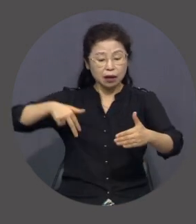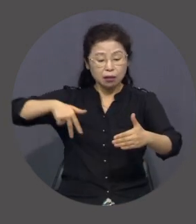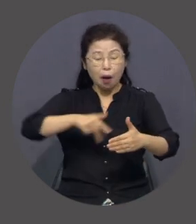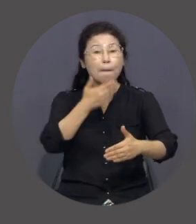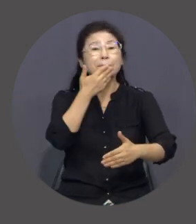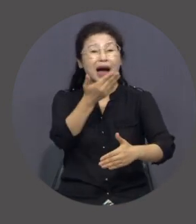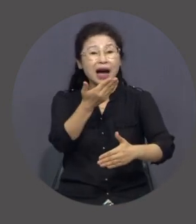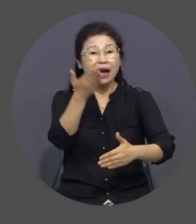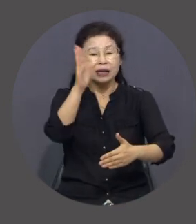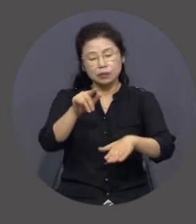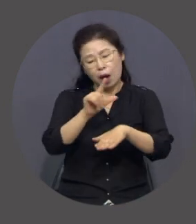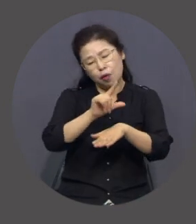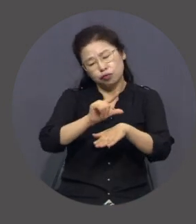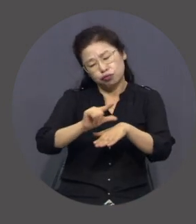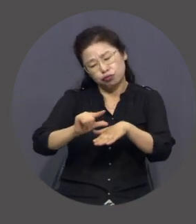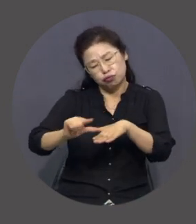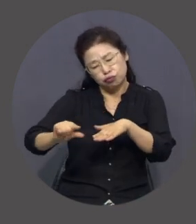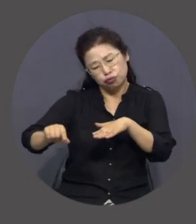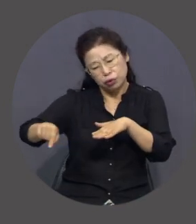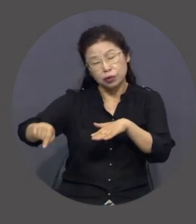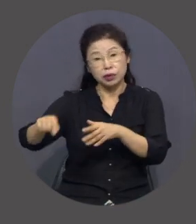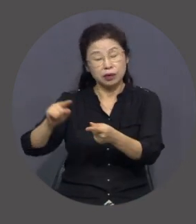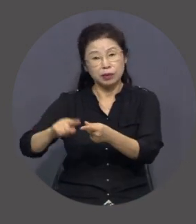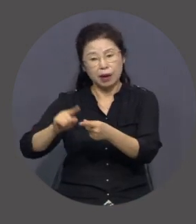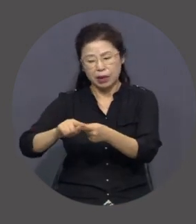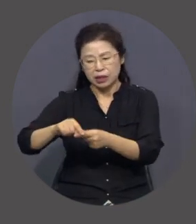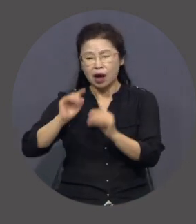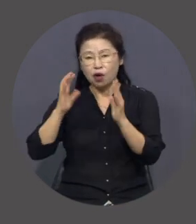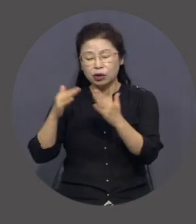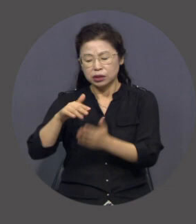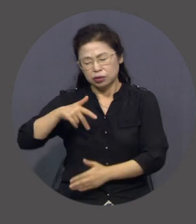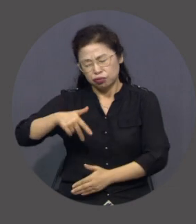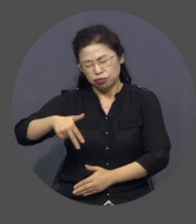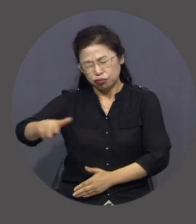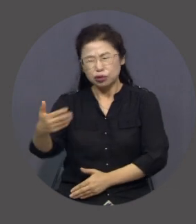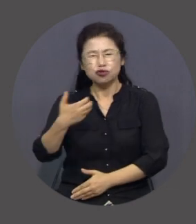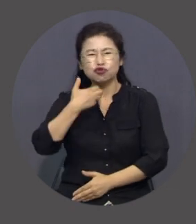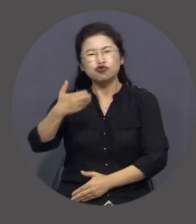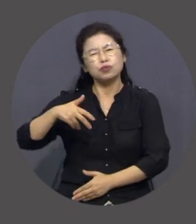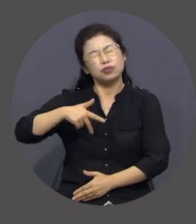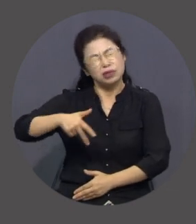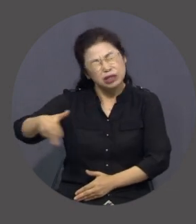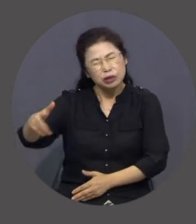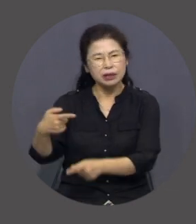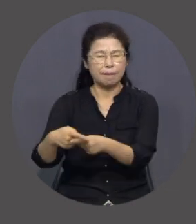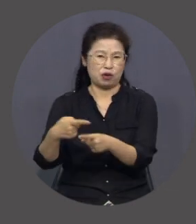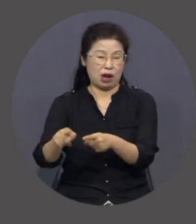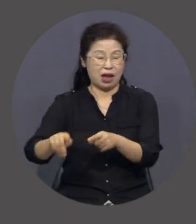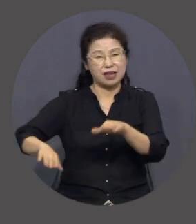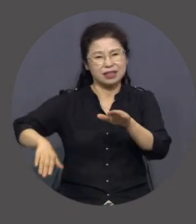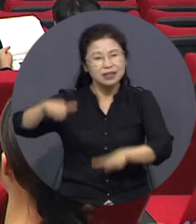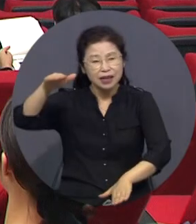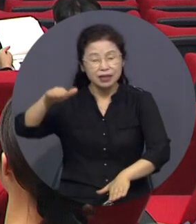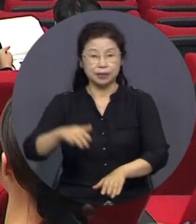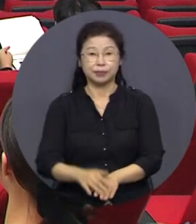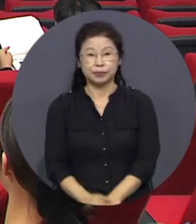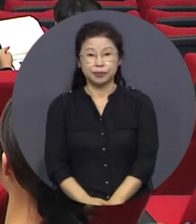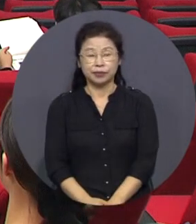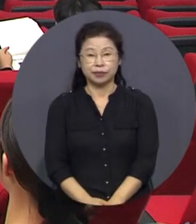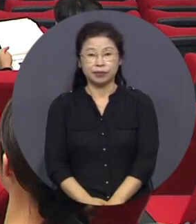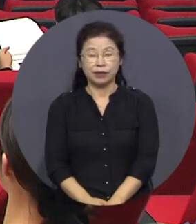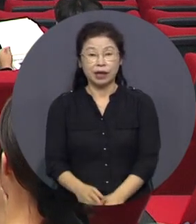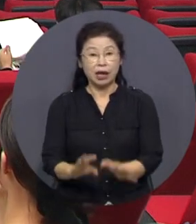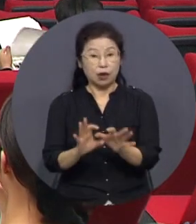걸어갈 수 있지만 읍면지역 생활권은 최대 90분 이상이 걸리는 것으로 분석됐습니다. 이